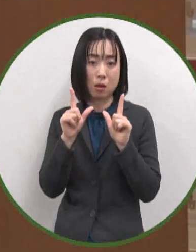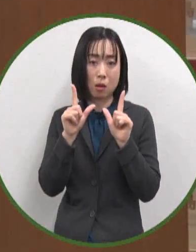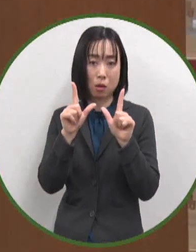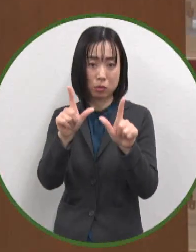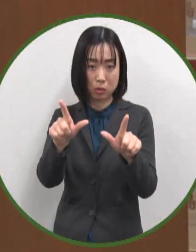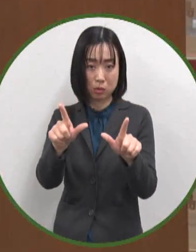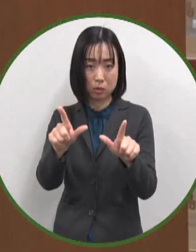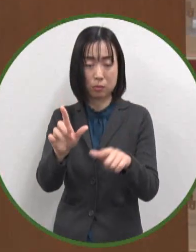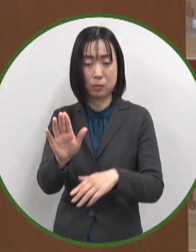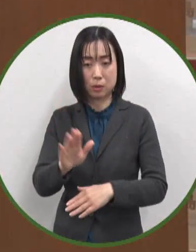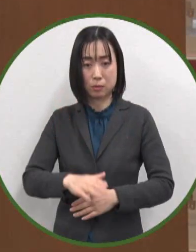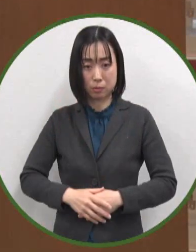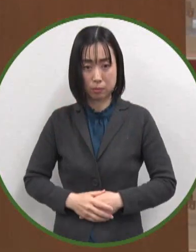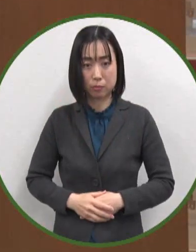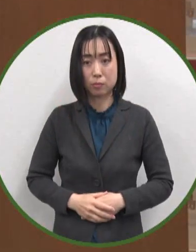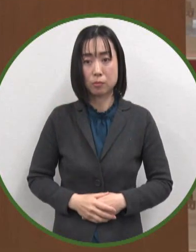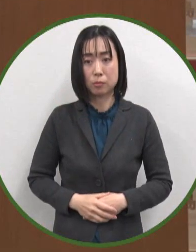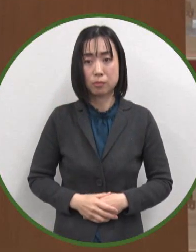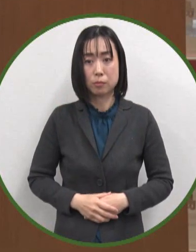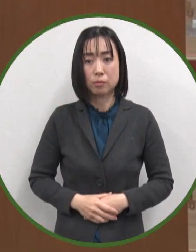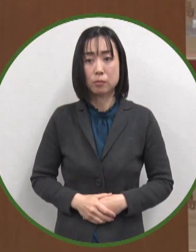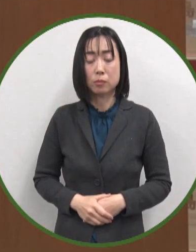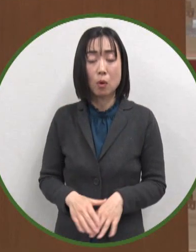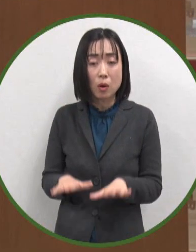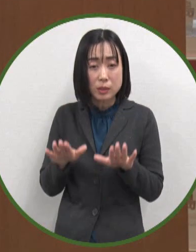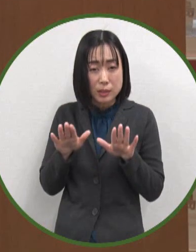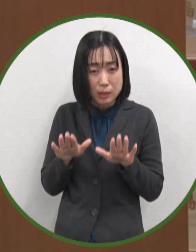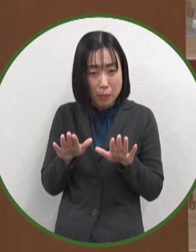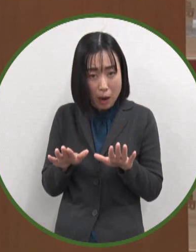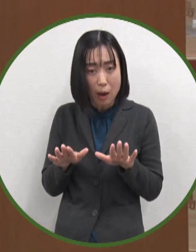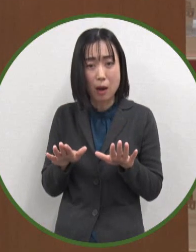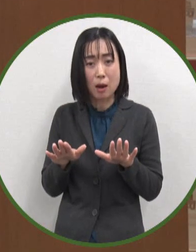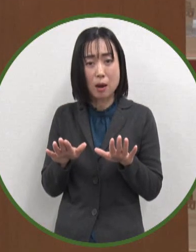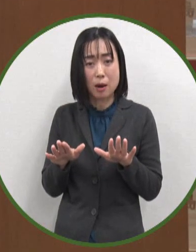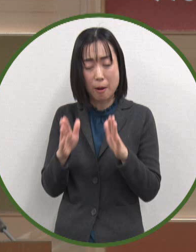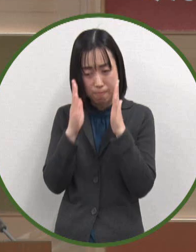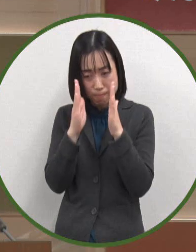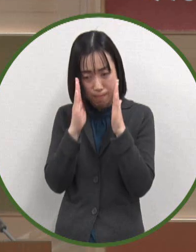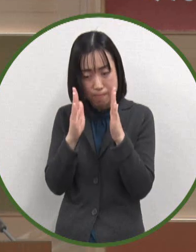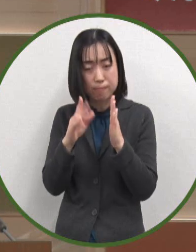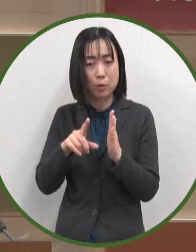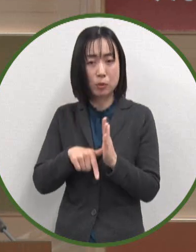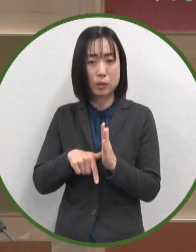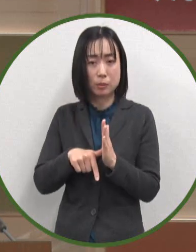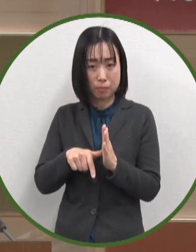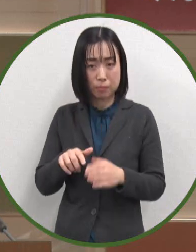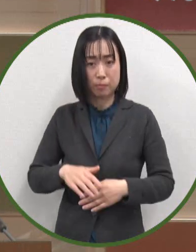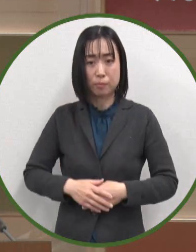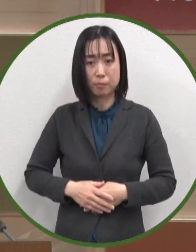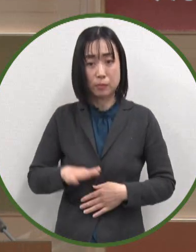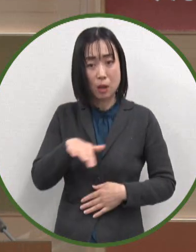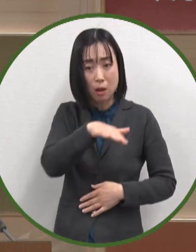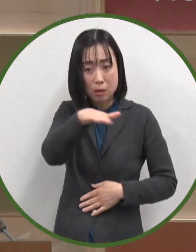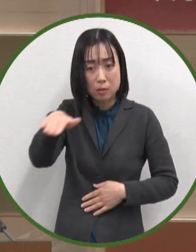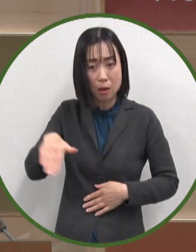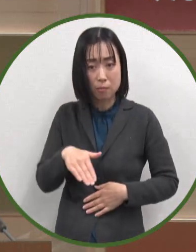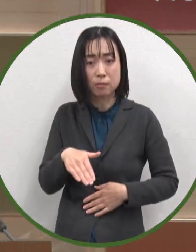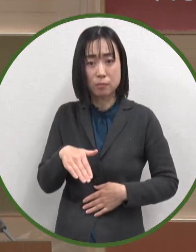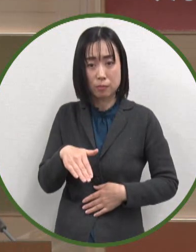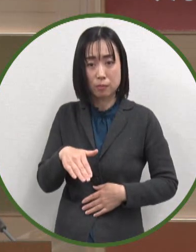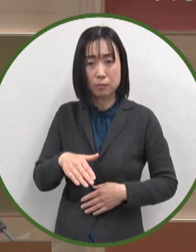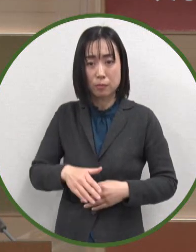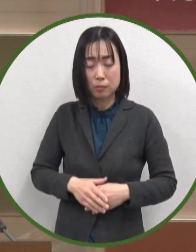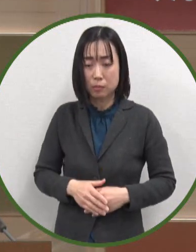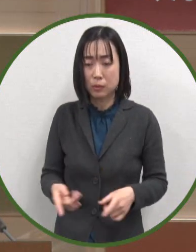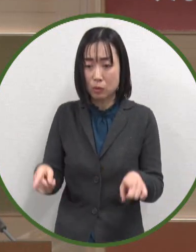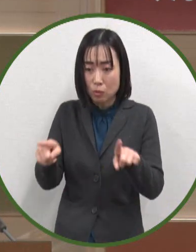何度も申し上げますが、今が正念、まさに正念場であります。皆様のお力を合わせて